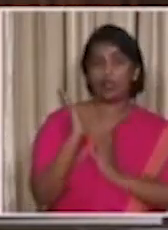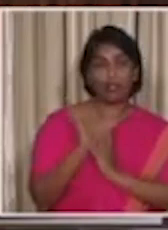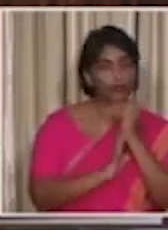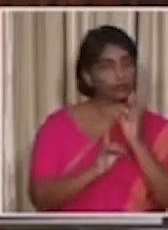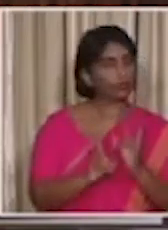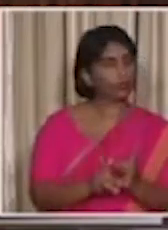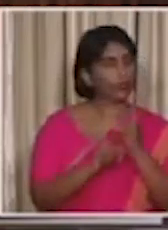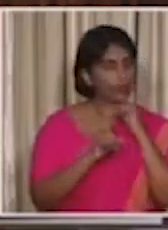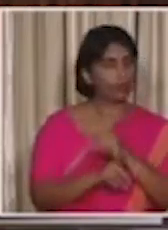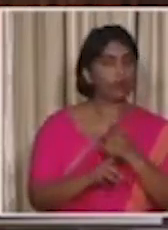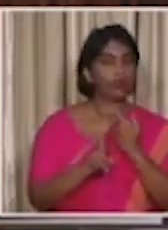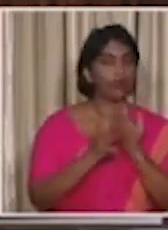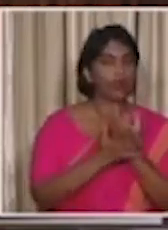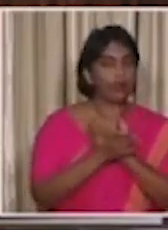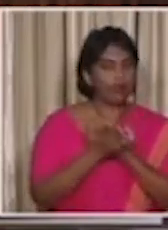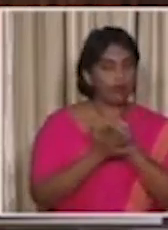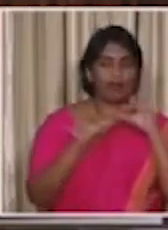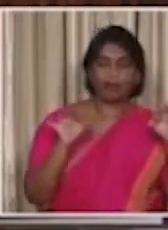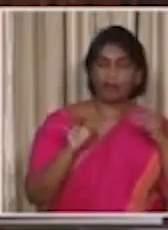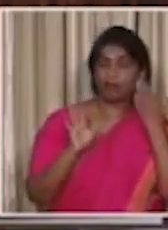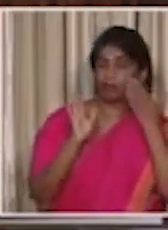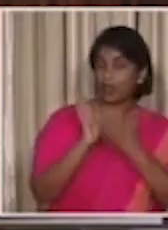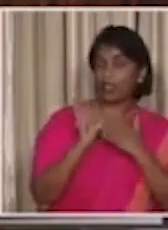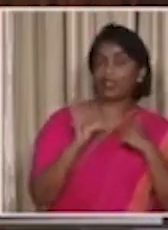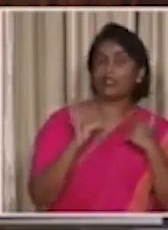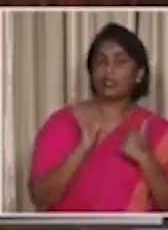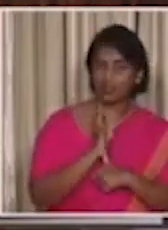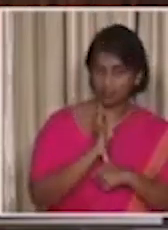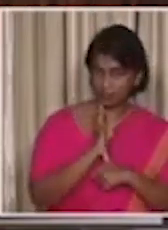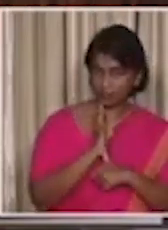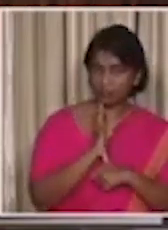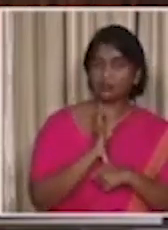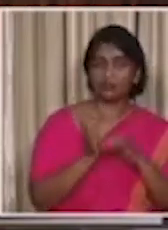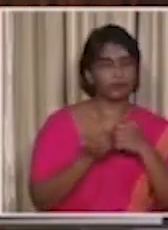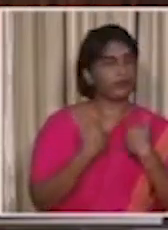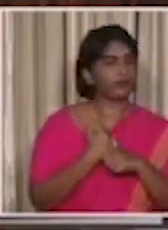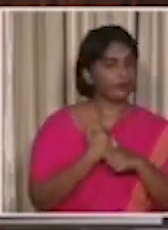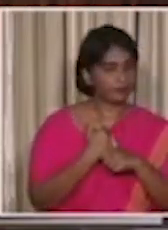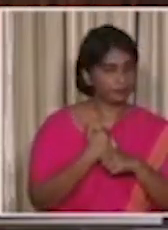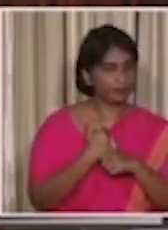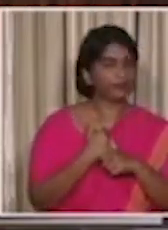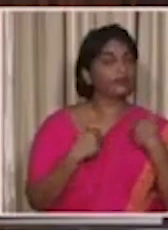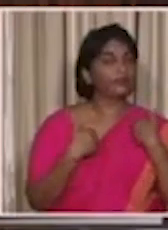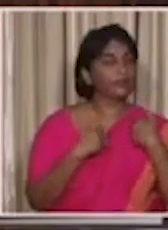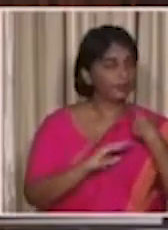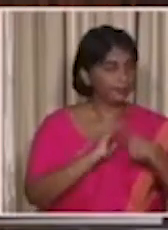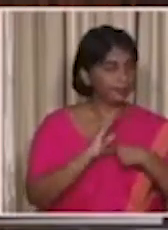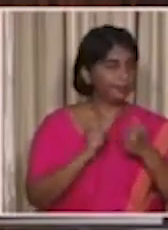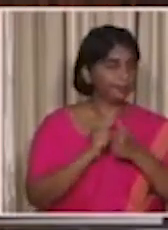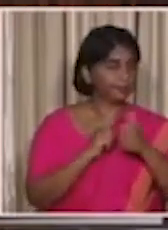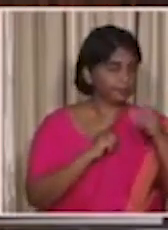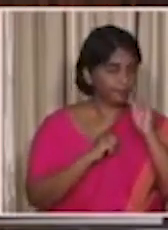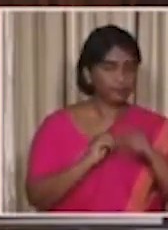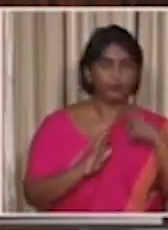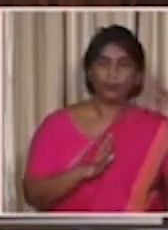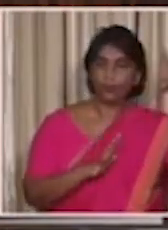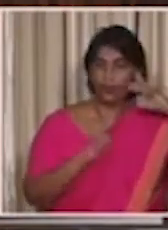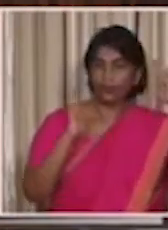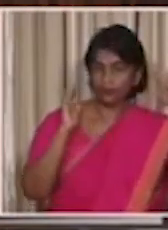කර ගනිමින් කලා නිර්මාණයේ වගීකරණ පනතක් සකස් කරනවා. අපේ රට පිහිටා තිබෙන්නේ